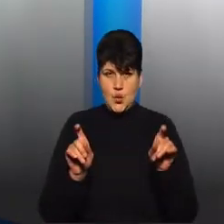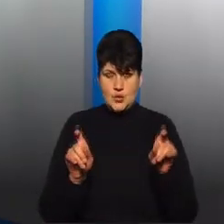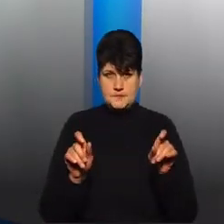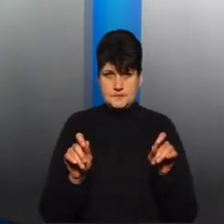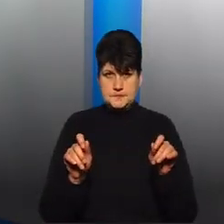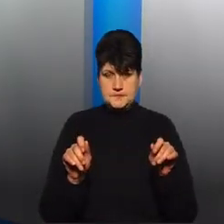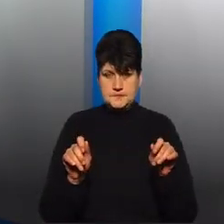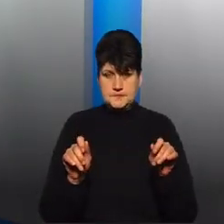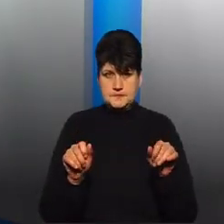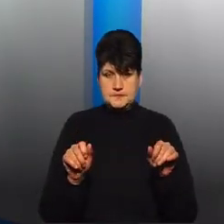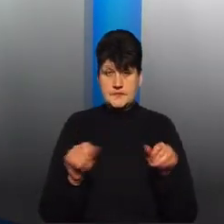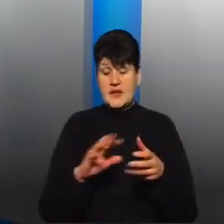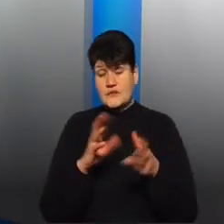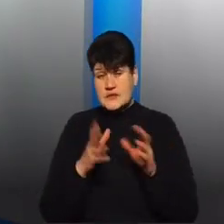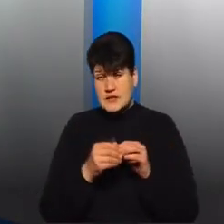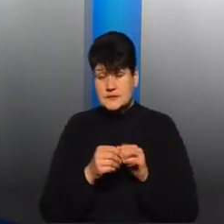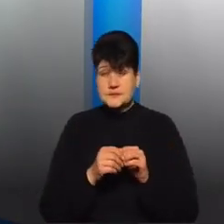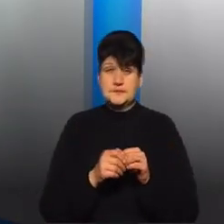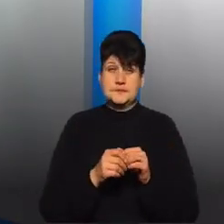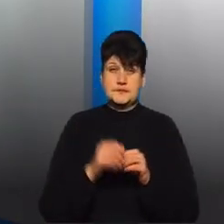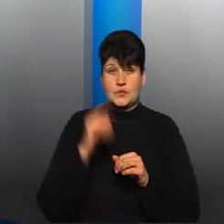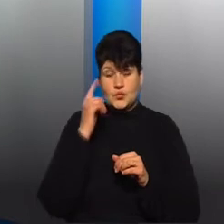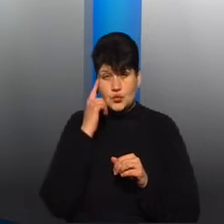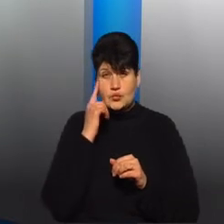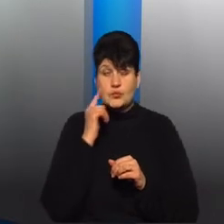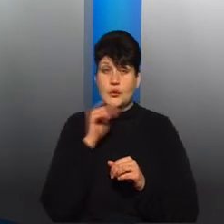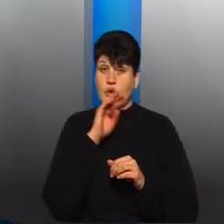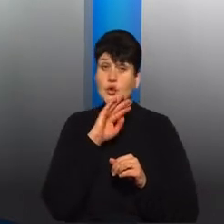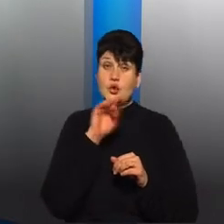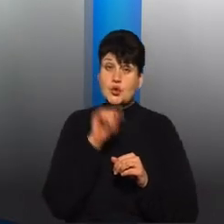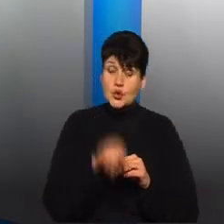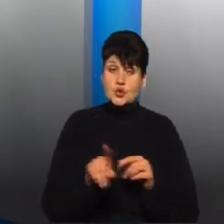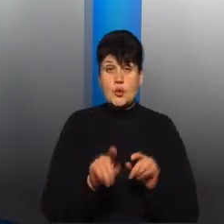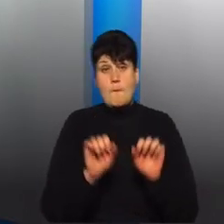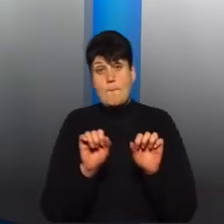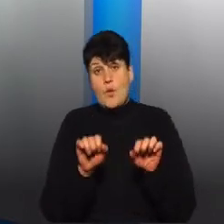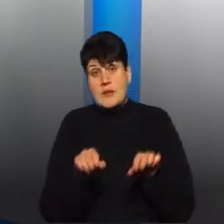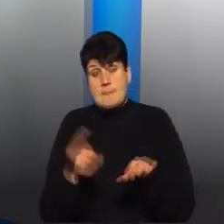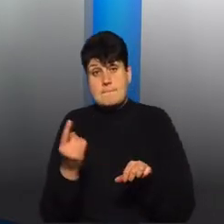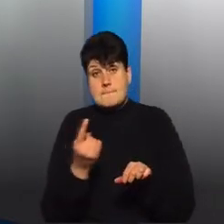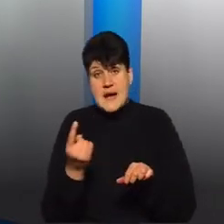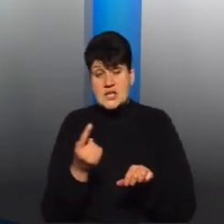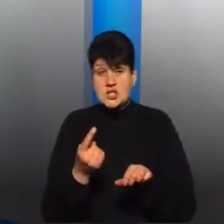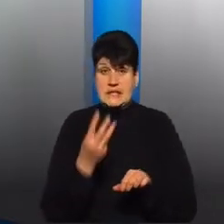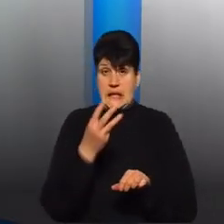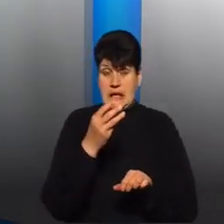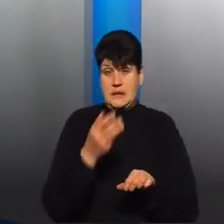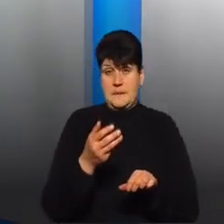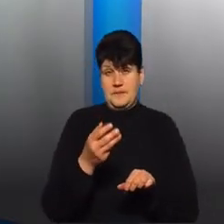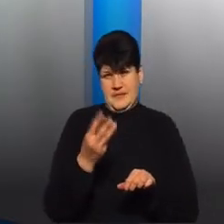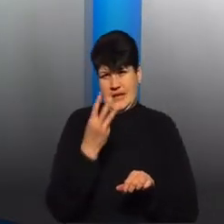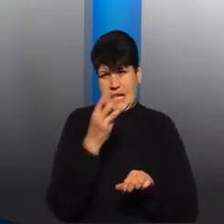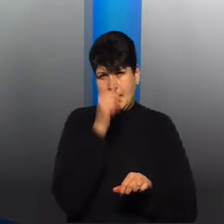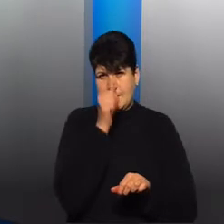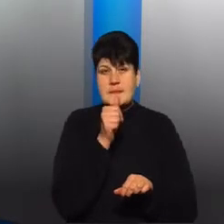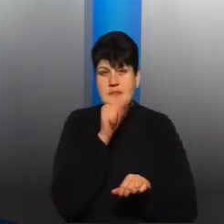все ж таки схиляється до того, щоб по можливості в першому триместрі вагітності не вакцинуватися, а вакцинуватися